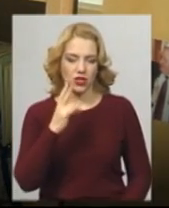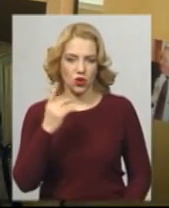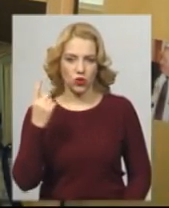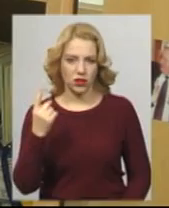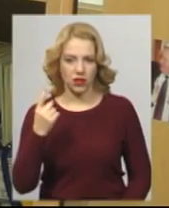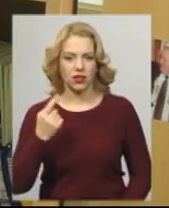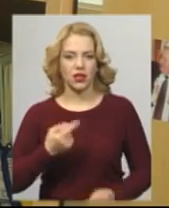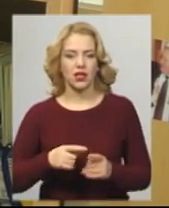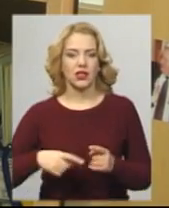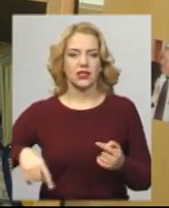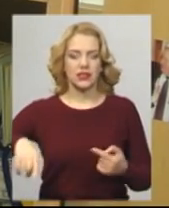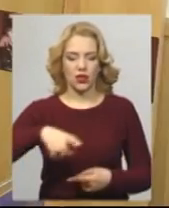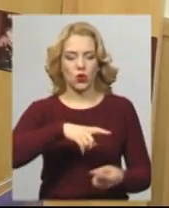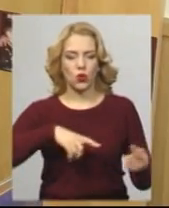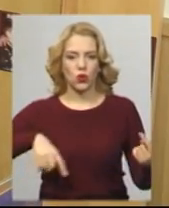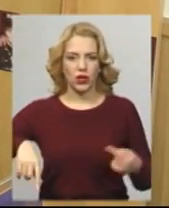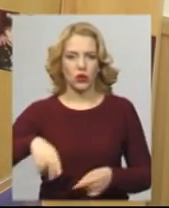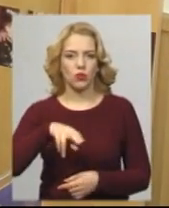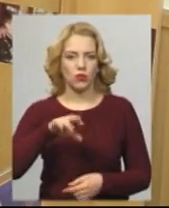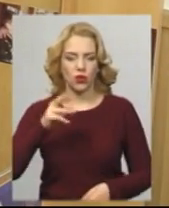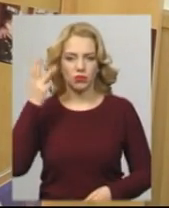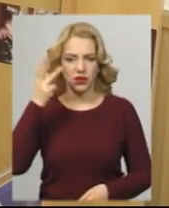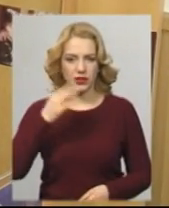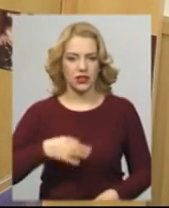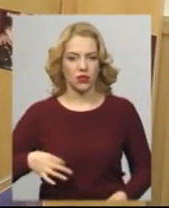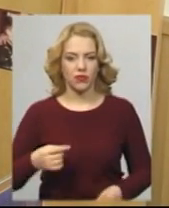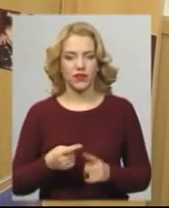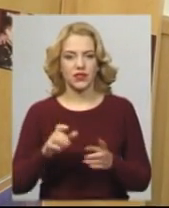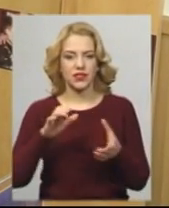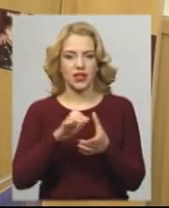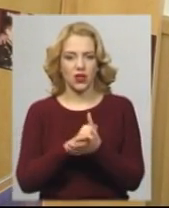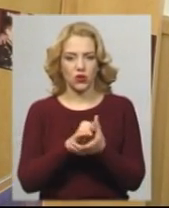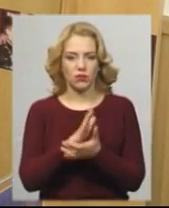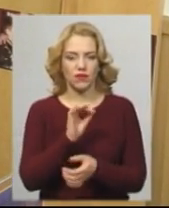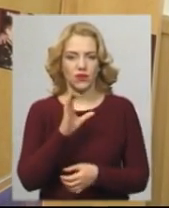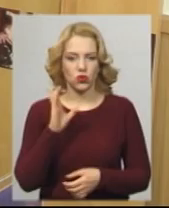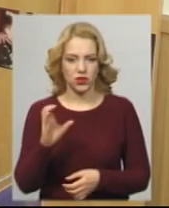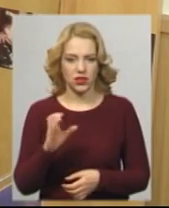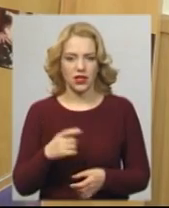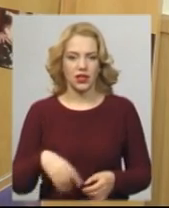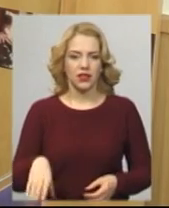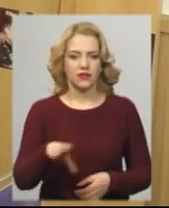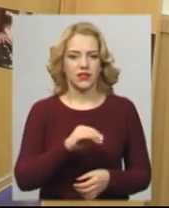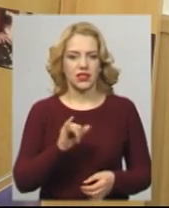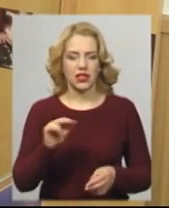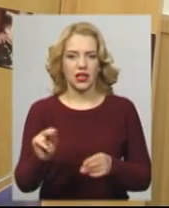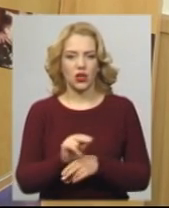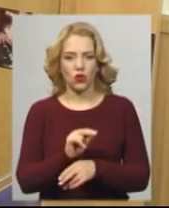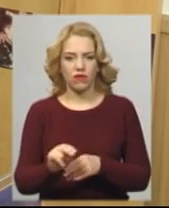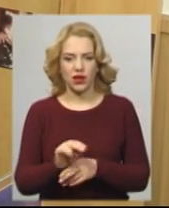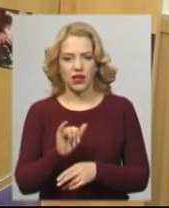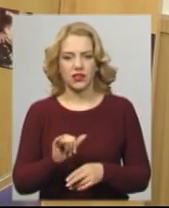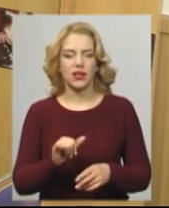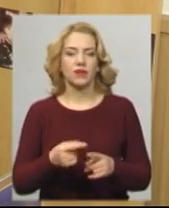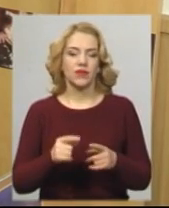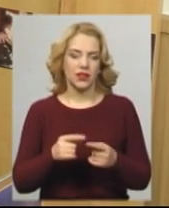по Хмельницькій області. Але він знайомий вірус. Тобто всі і лікування, і